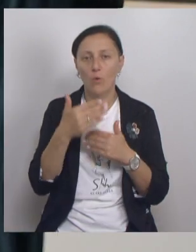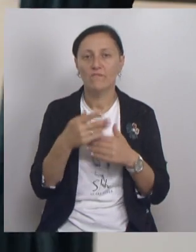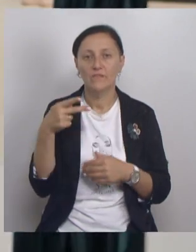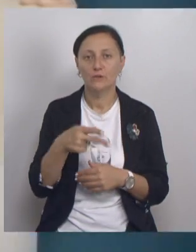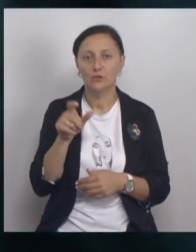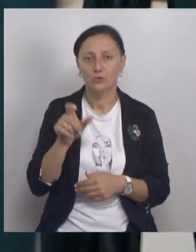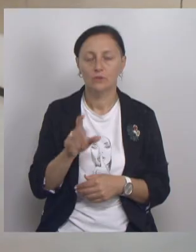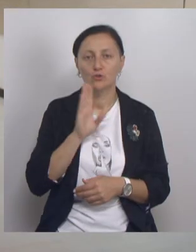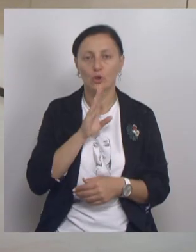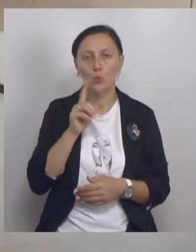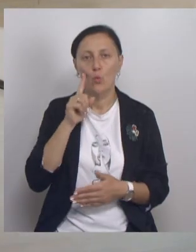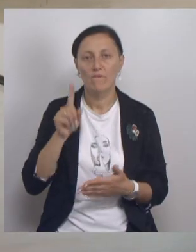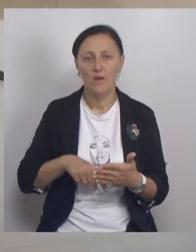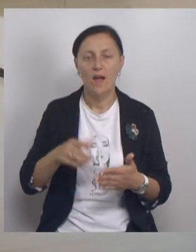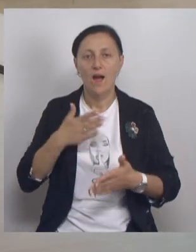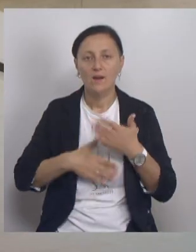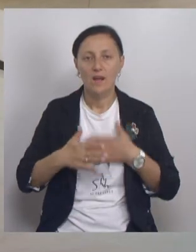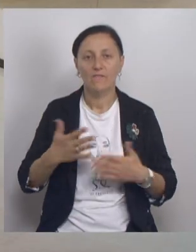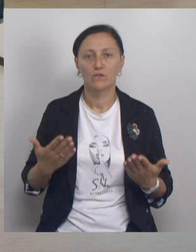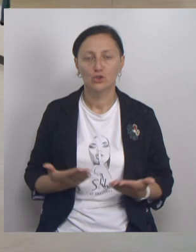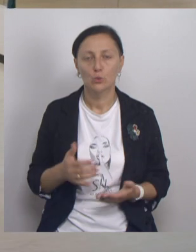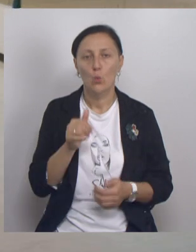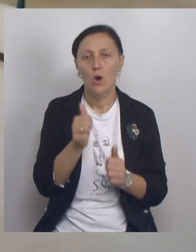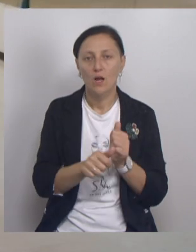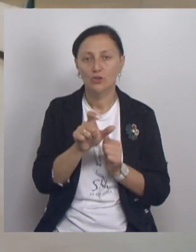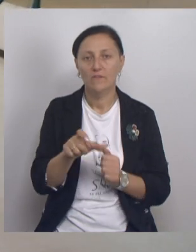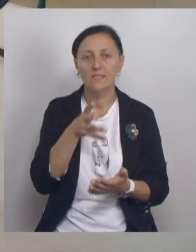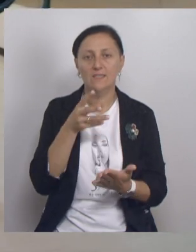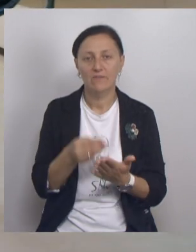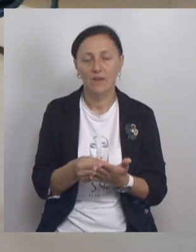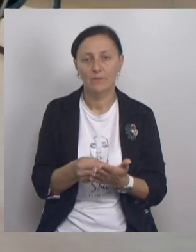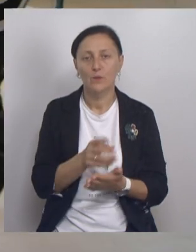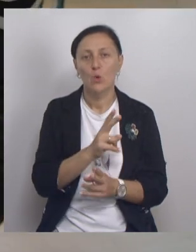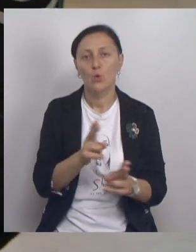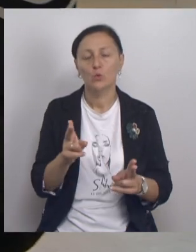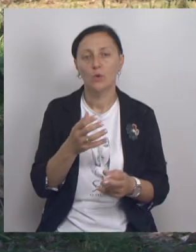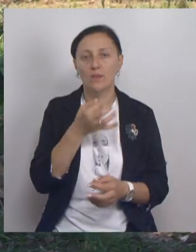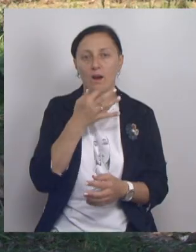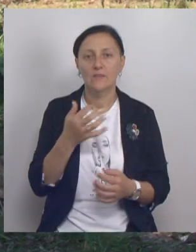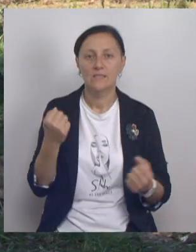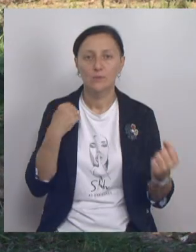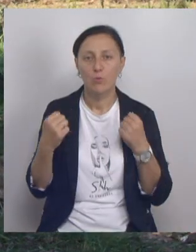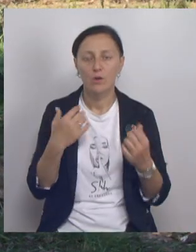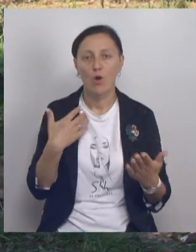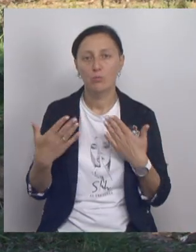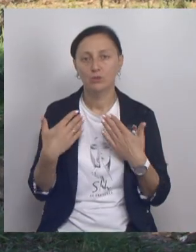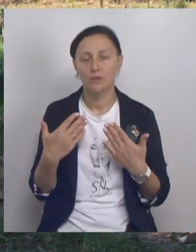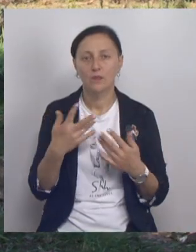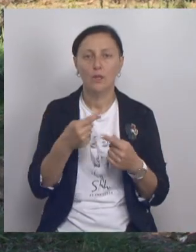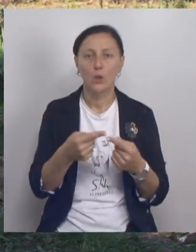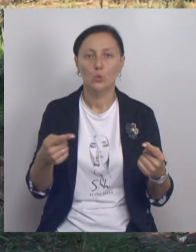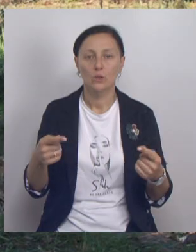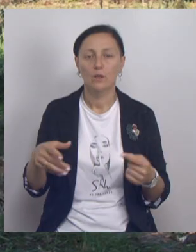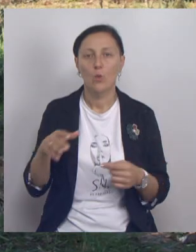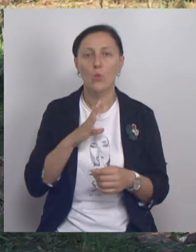Женщина уверена, конечно, радость в жизни у каждого своя. Для кого-то истинное счастье – заниматься спортом, общаться с людьми, для других – выйти утром